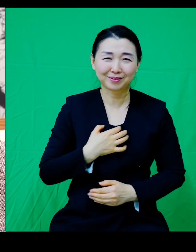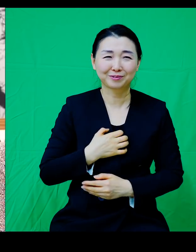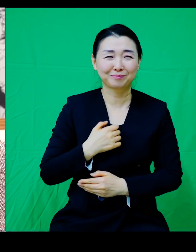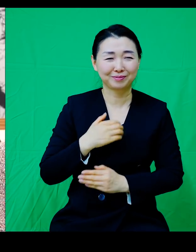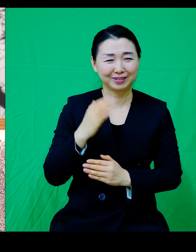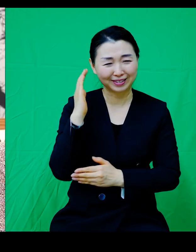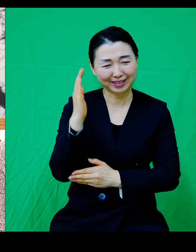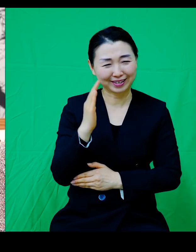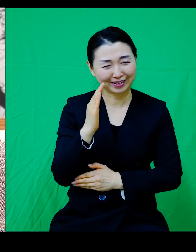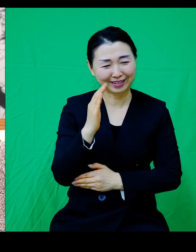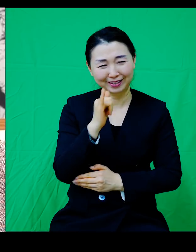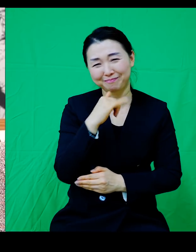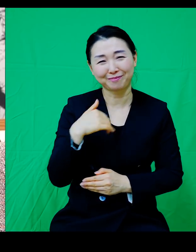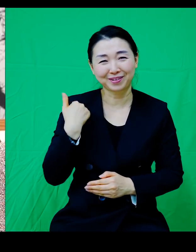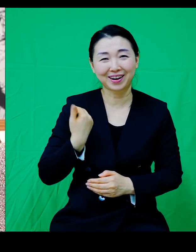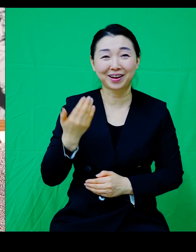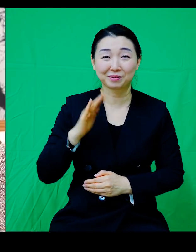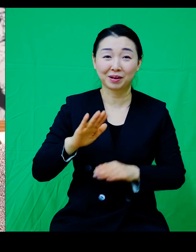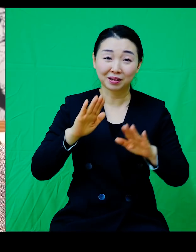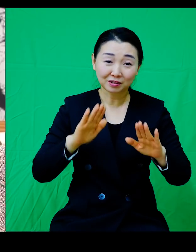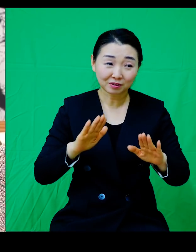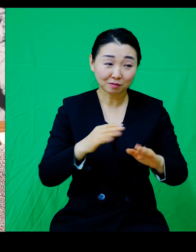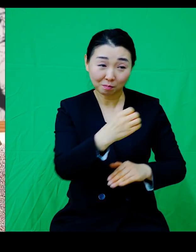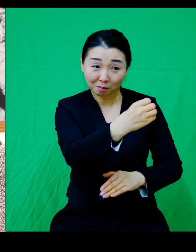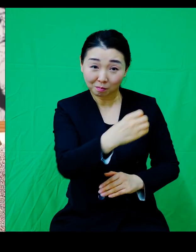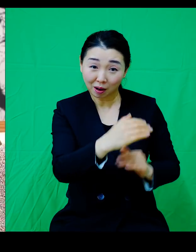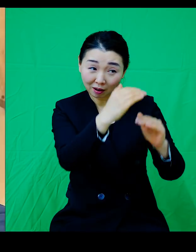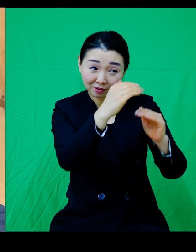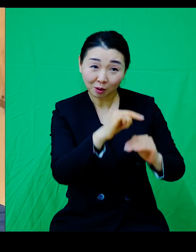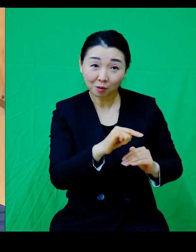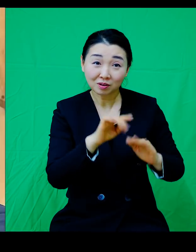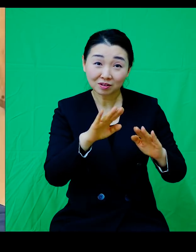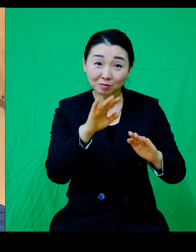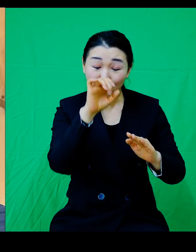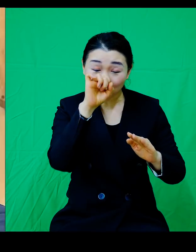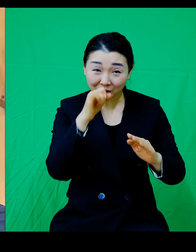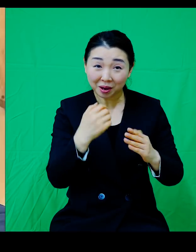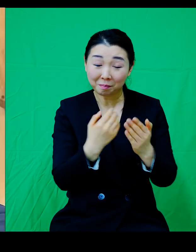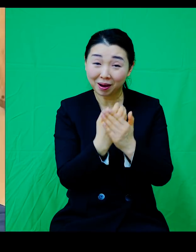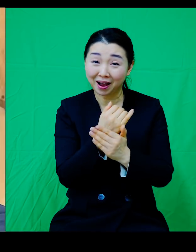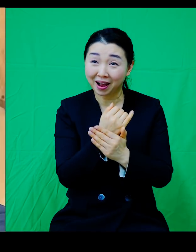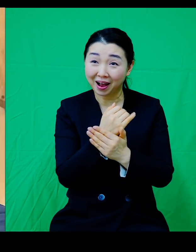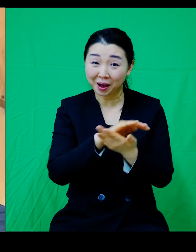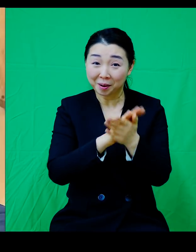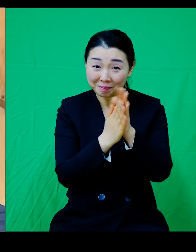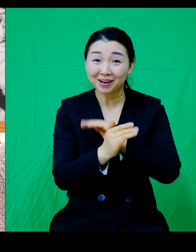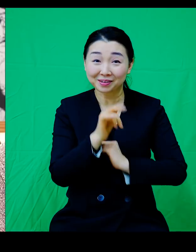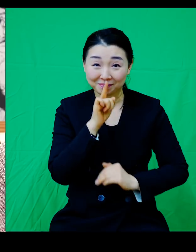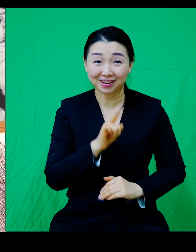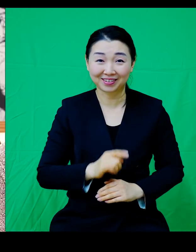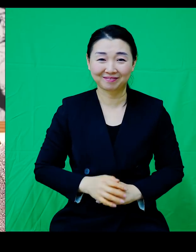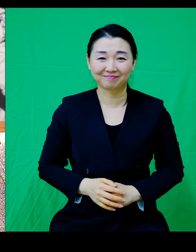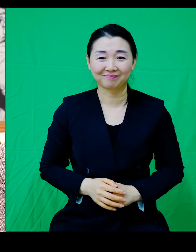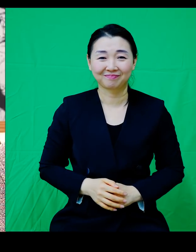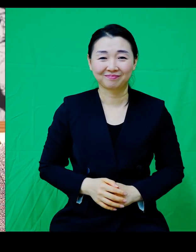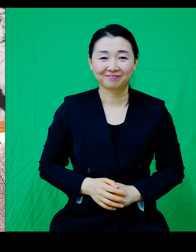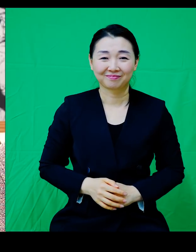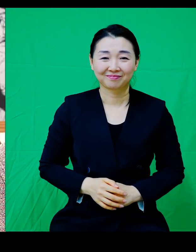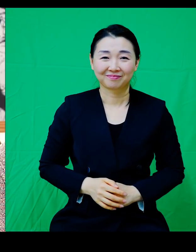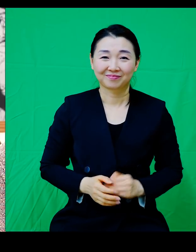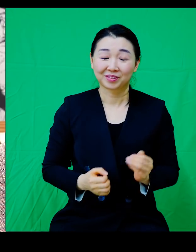가정사가 있는지 전혀 몰랐는데 지금 그렇다는 얘기는 이제 진짜로 좋아졌다는 얘기니까